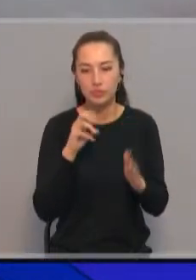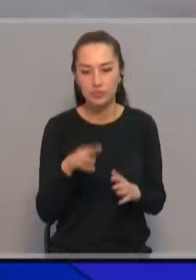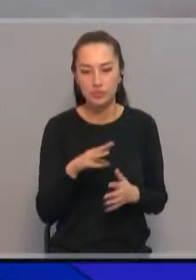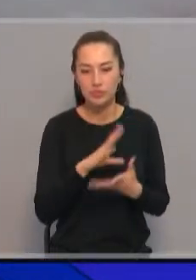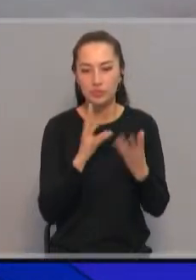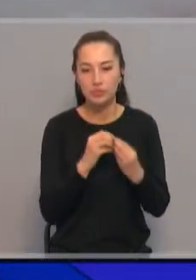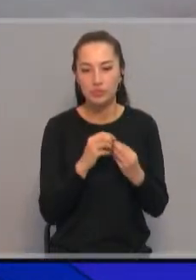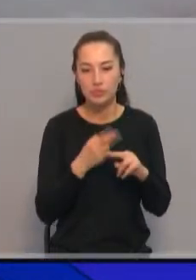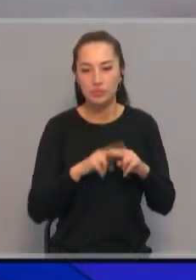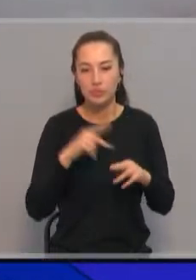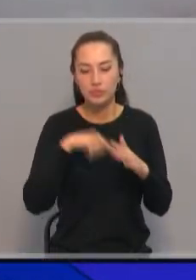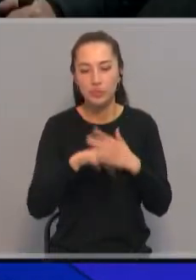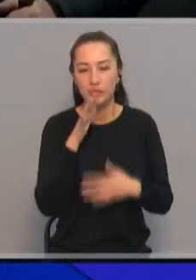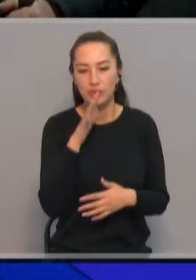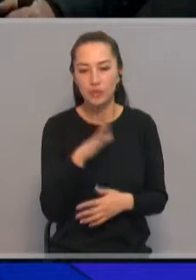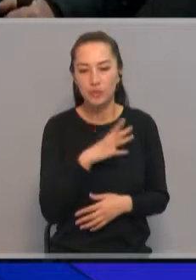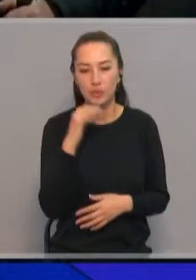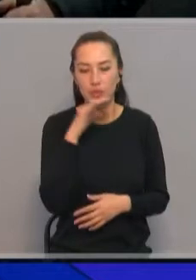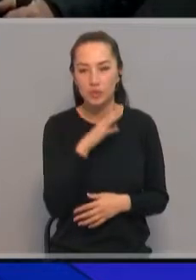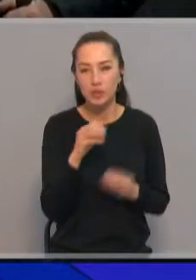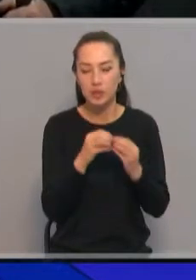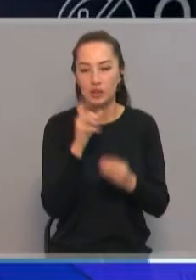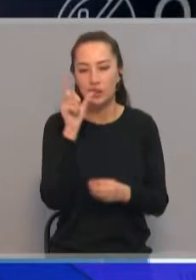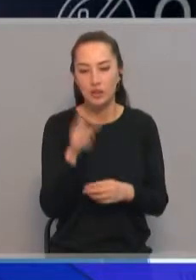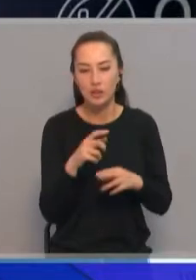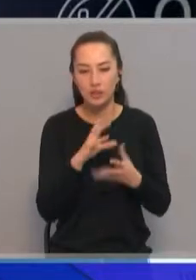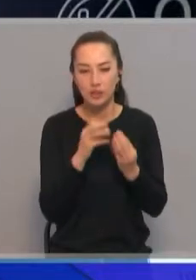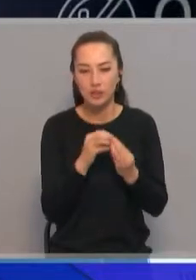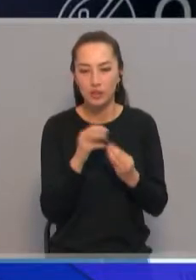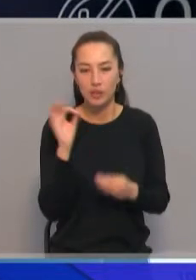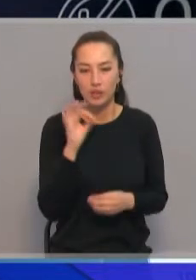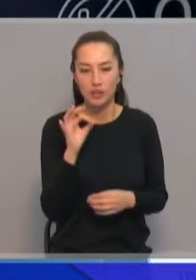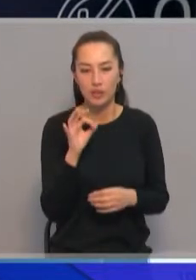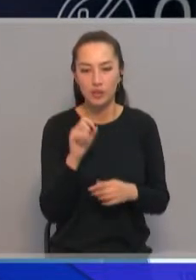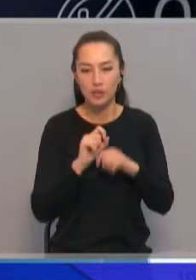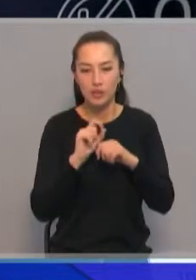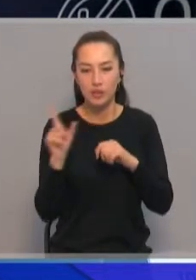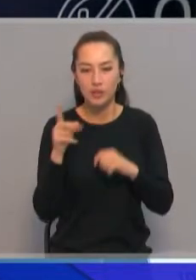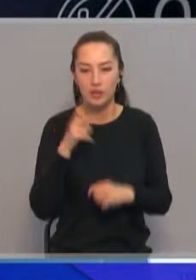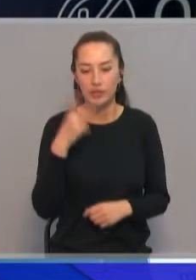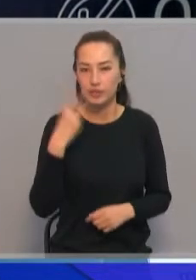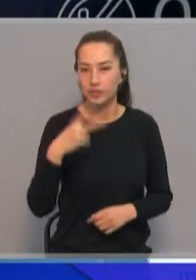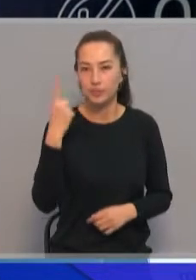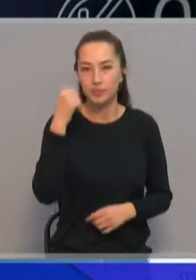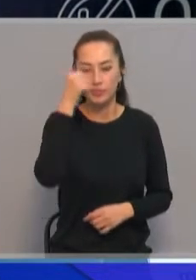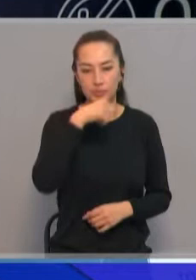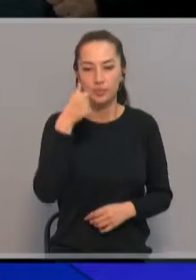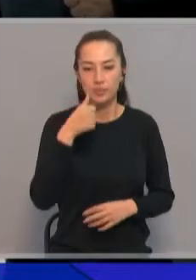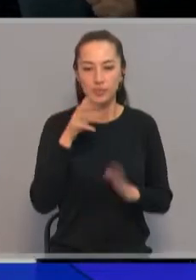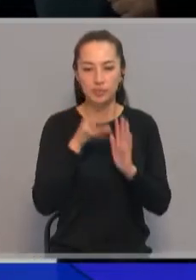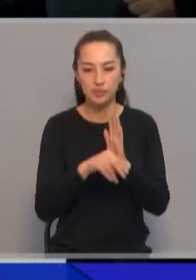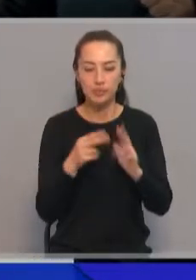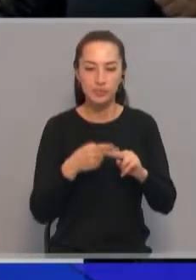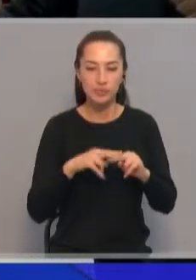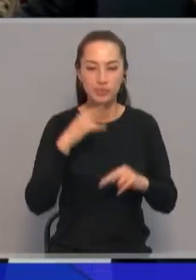өтіп, осы уақыт ішінде Қазақстанның әрбір 10-шы азаматы банктің салымшысы болды. Тек 2021 жылдың басынан бері